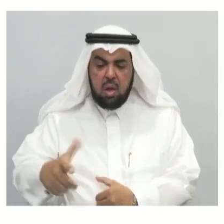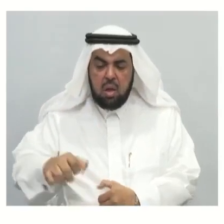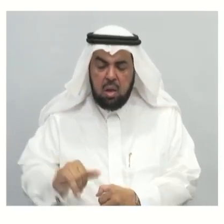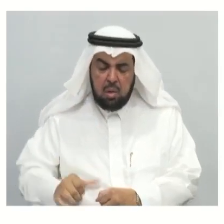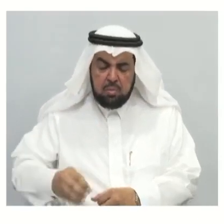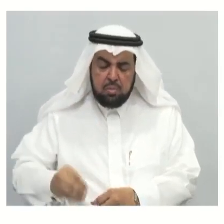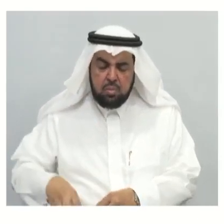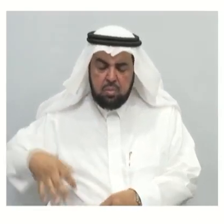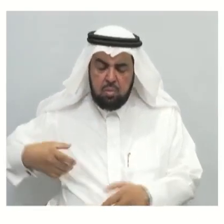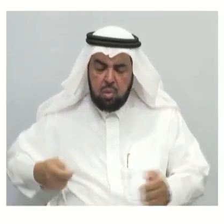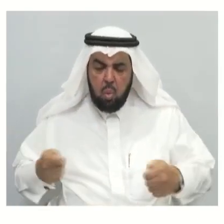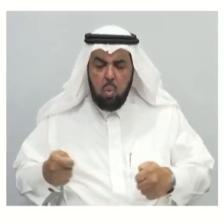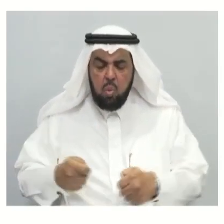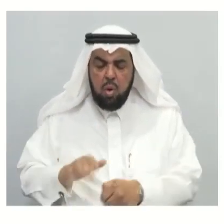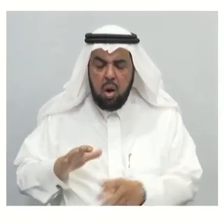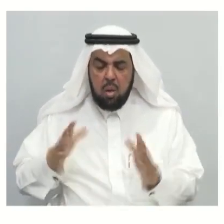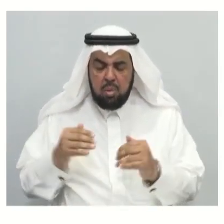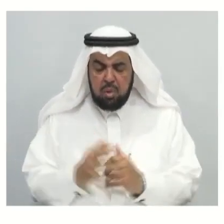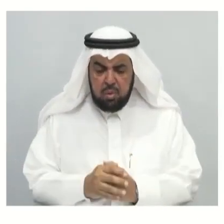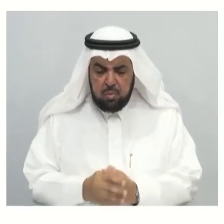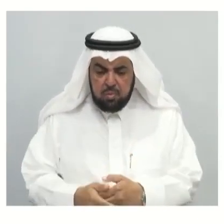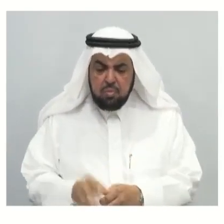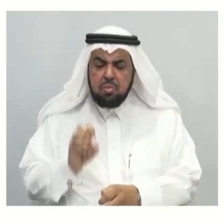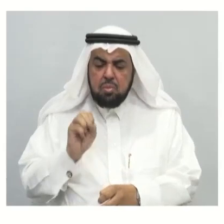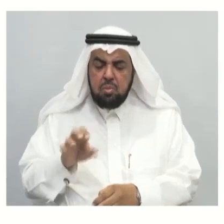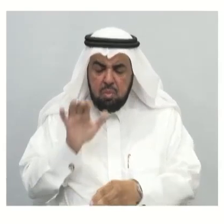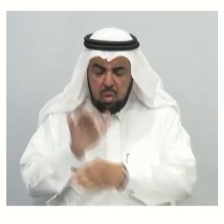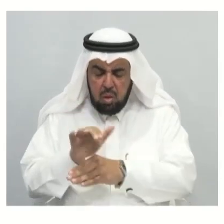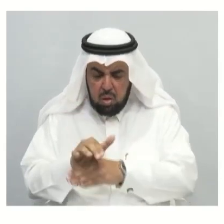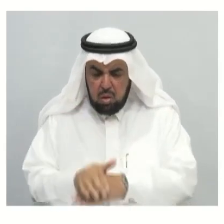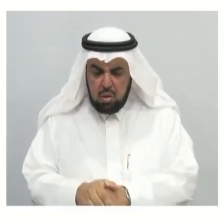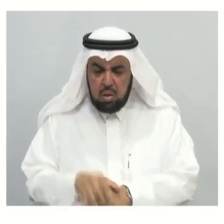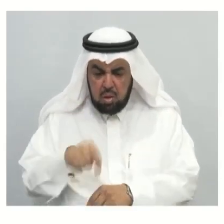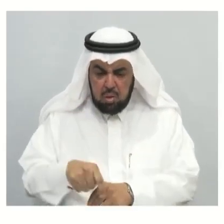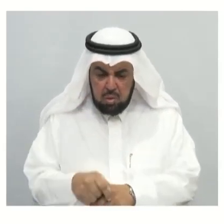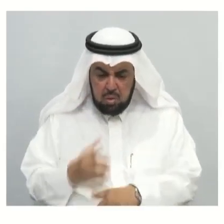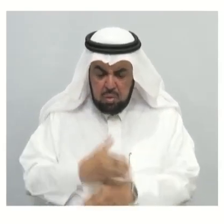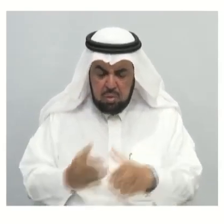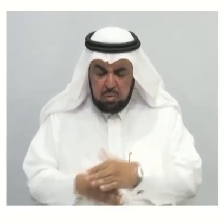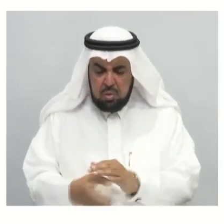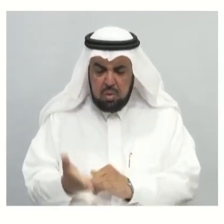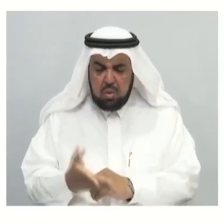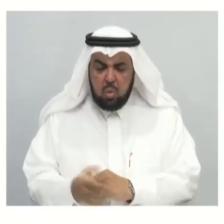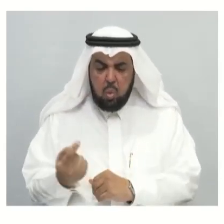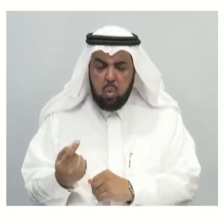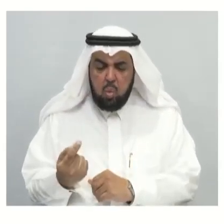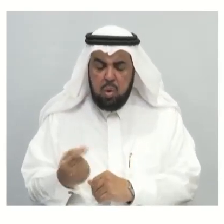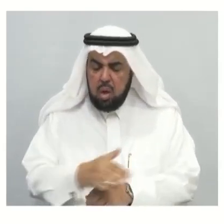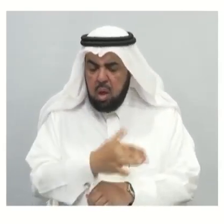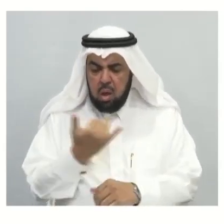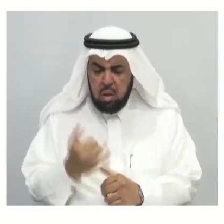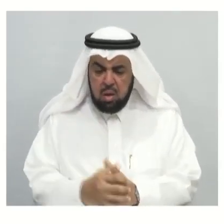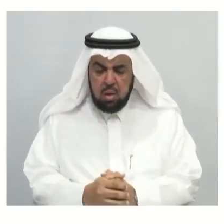الوزراء المصري بعض الاقتراحات التي يجب ان تقوم عليها وحده